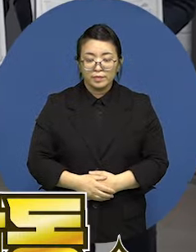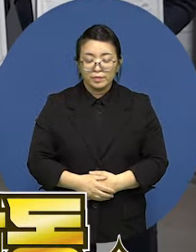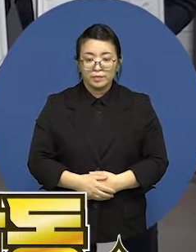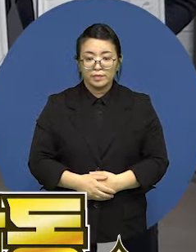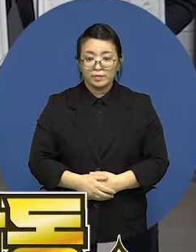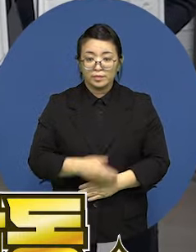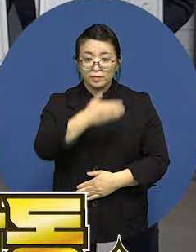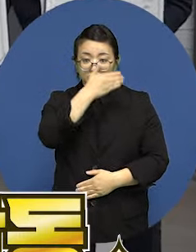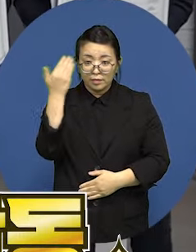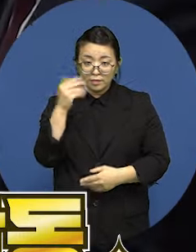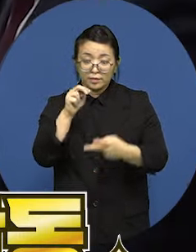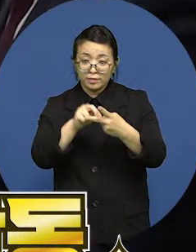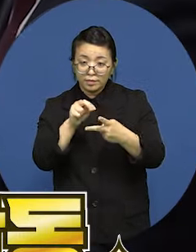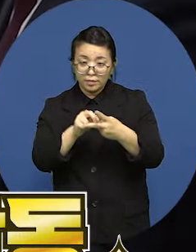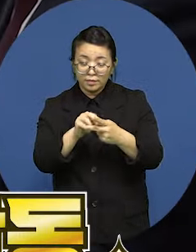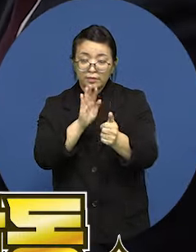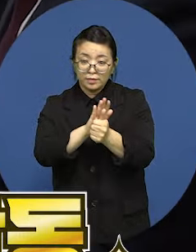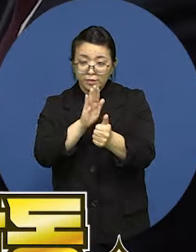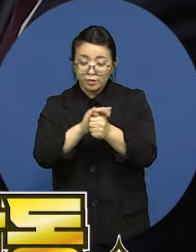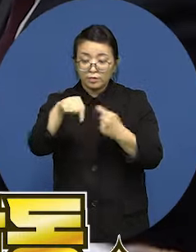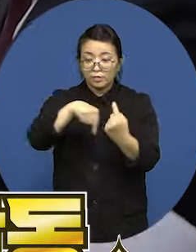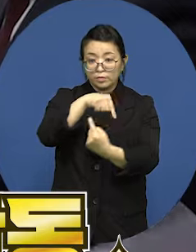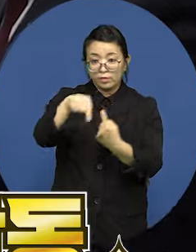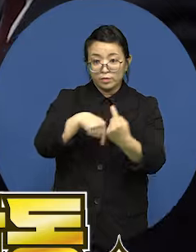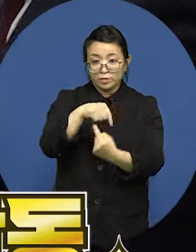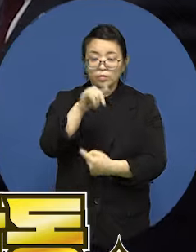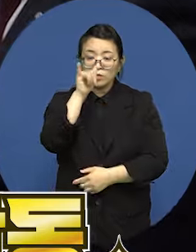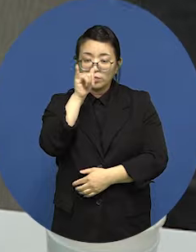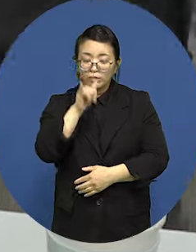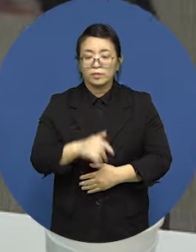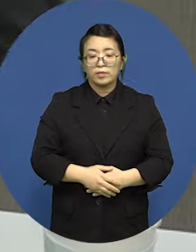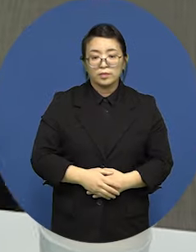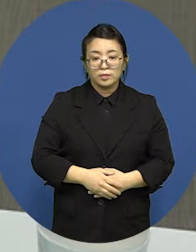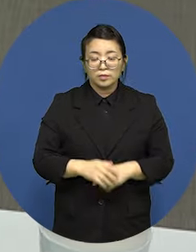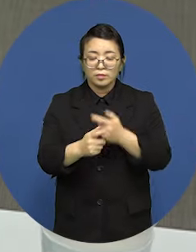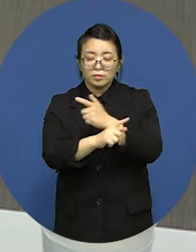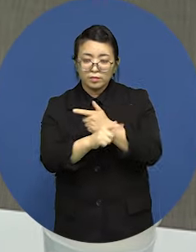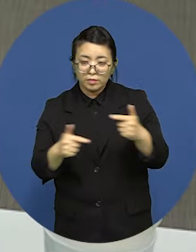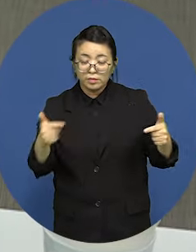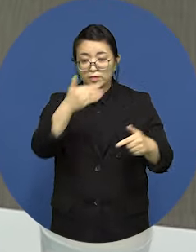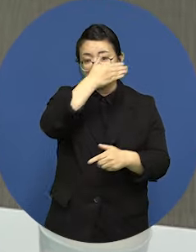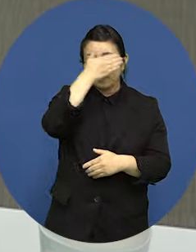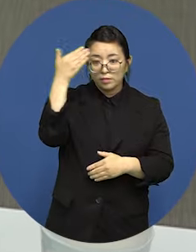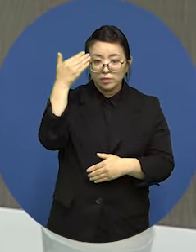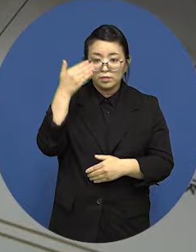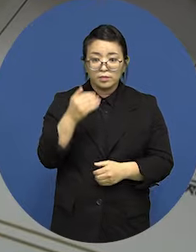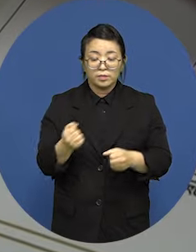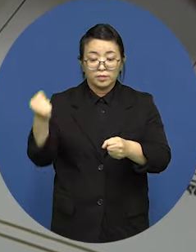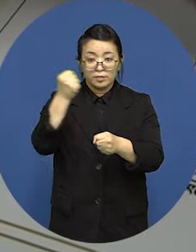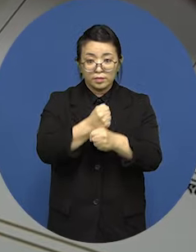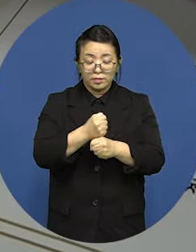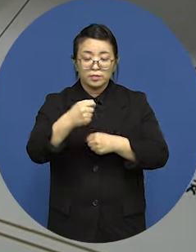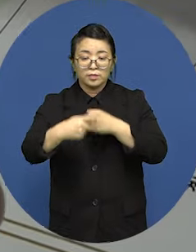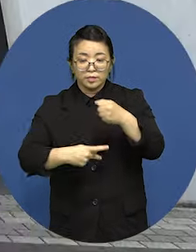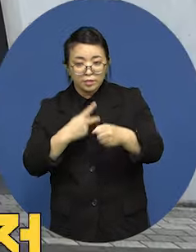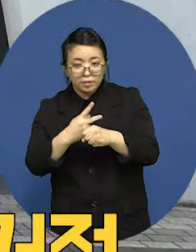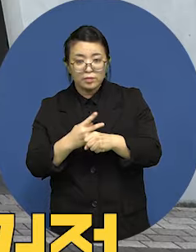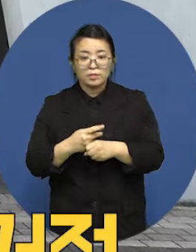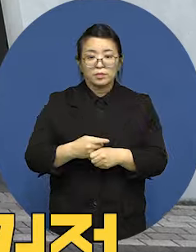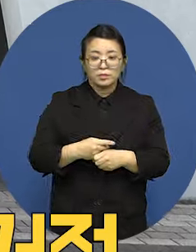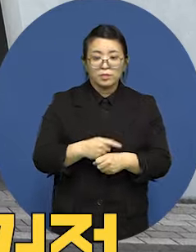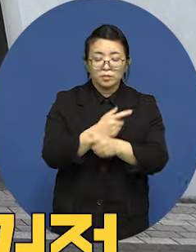역량 강화와 사회 참여 활동을 위한 청년센터, 또 청년정책단을 운영하고 있고요. 최근에는 G스페이스